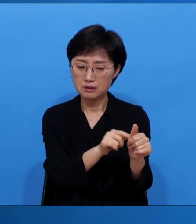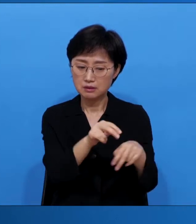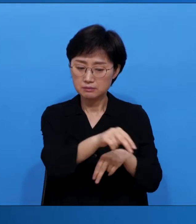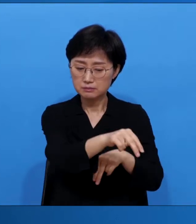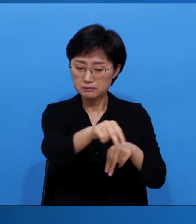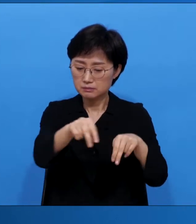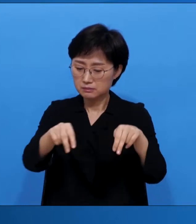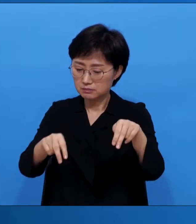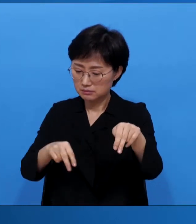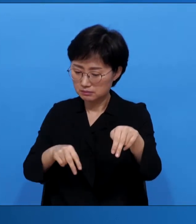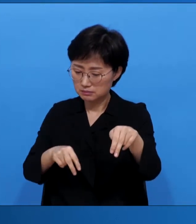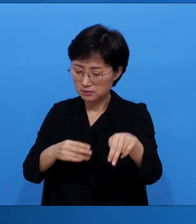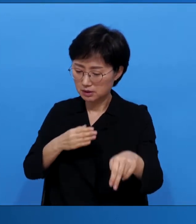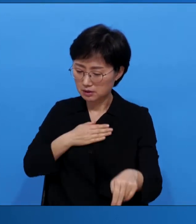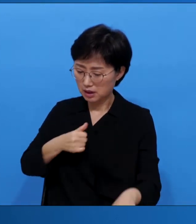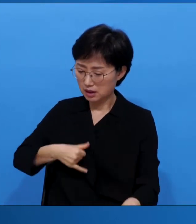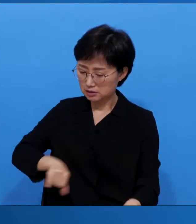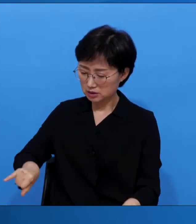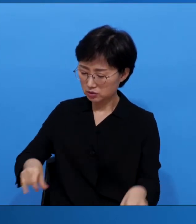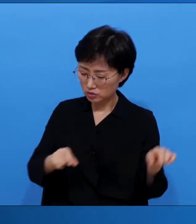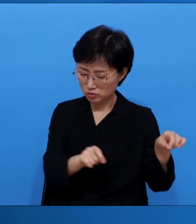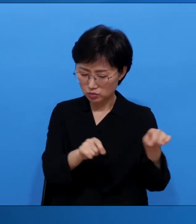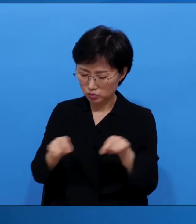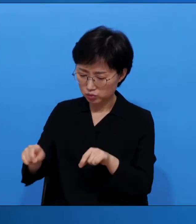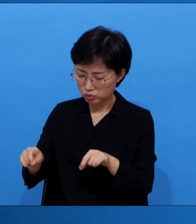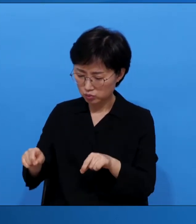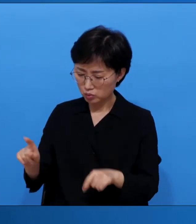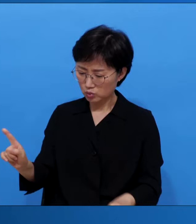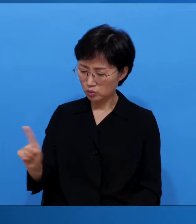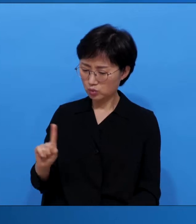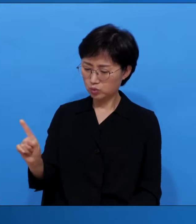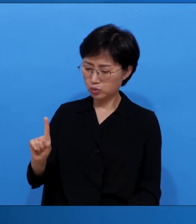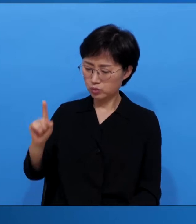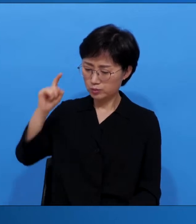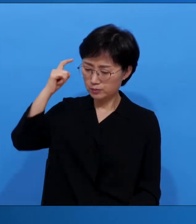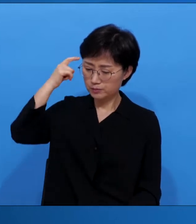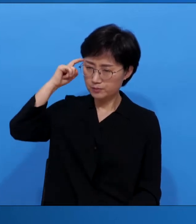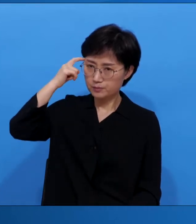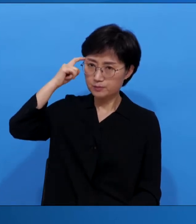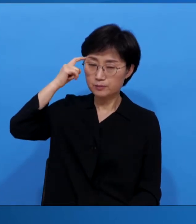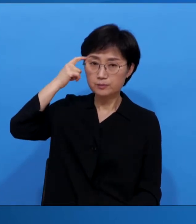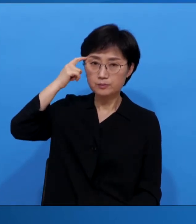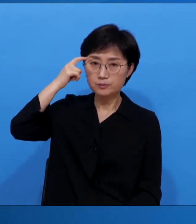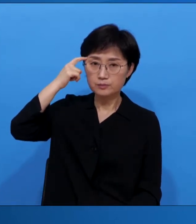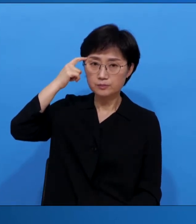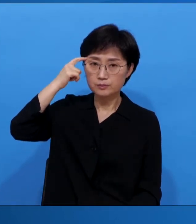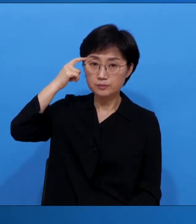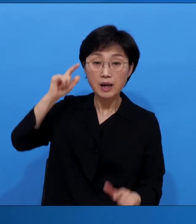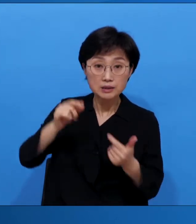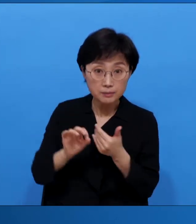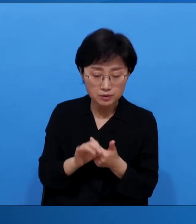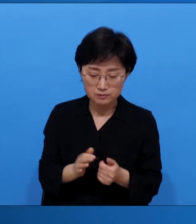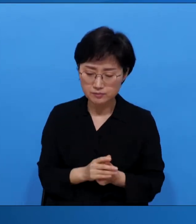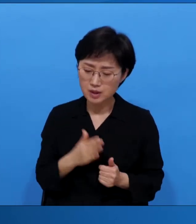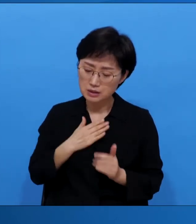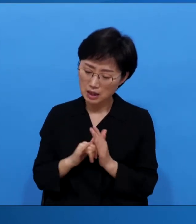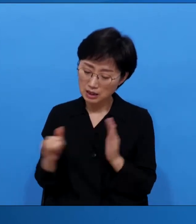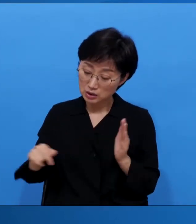하면 어떻겠습니까? Now, how about you change the perspective and you think to yourself that that person is your child? 아니면 여러분 가족